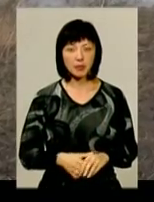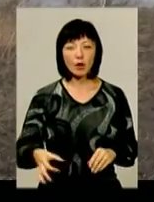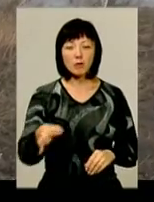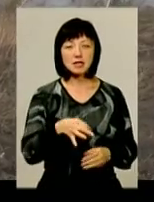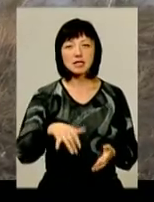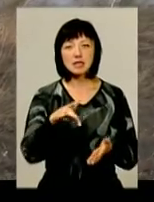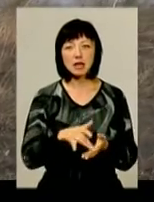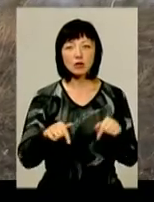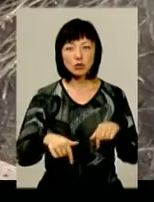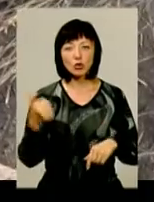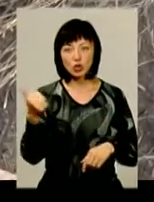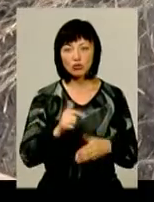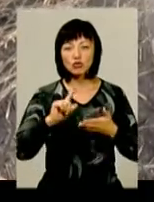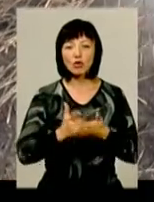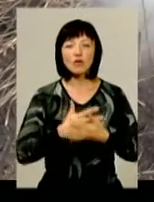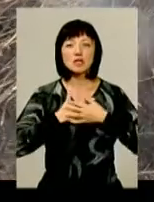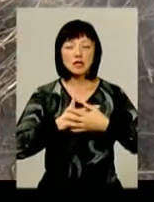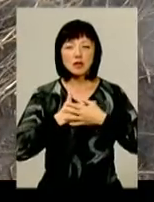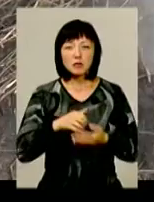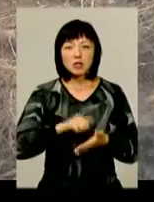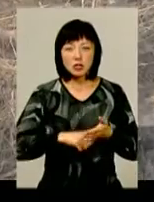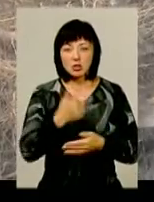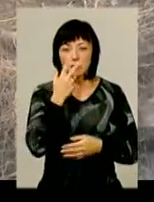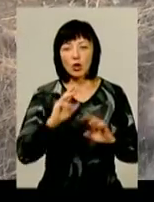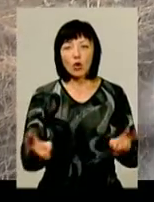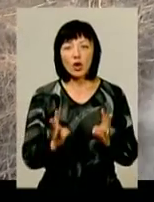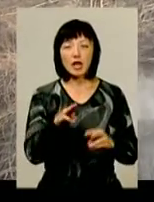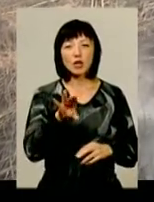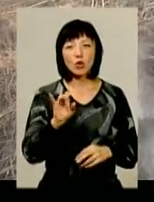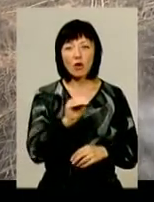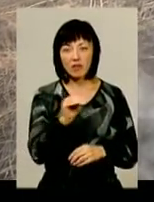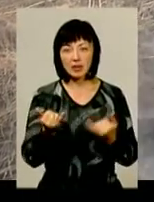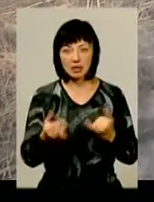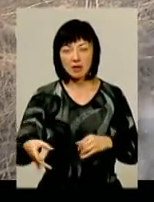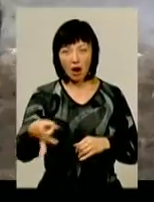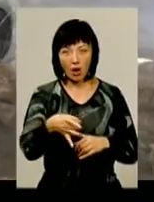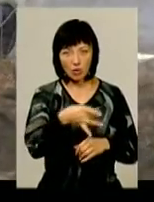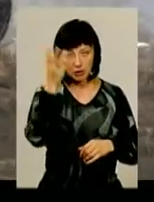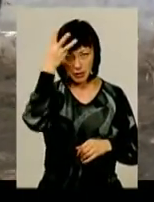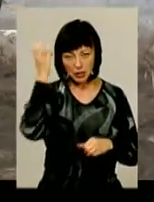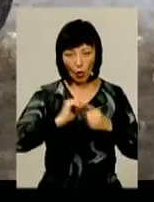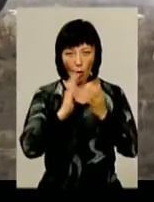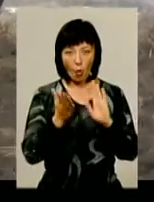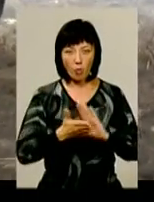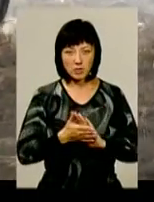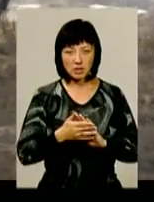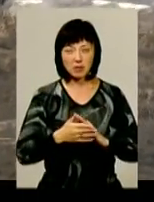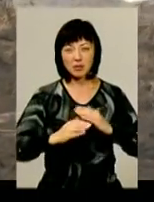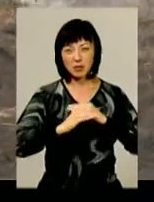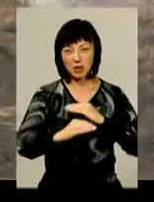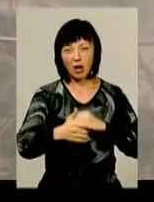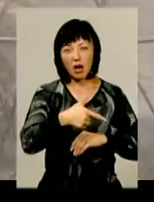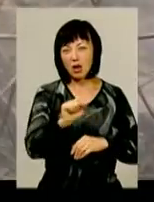Обласний центр цього тижня знову задихався. Причина вже звична – горіння торфу. Нині в мікрорайонах Хмельницького обсяг тління торф'яників